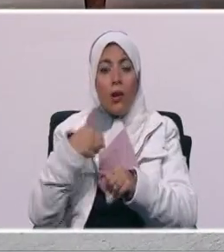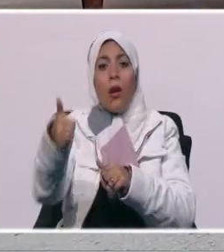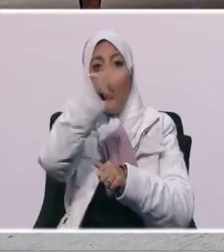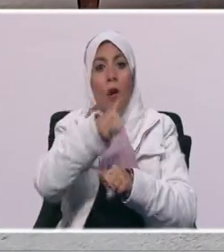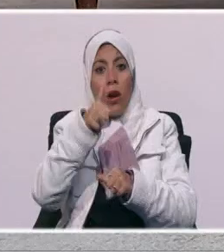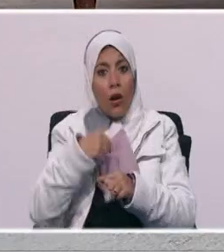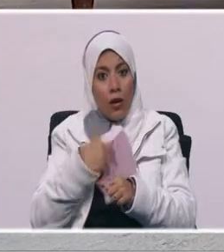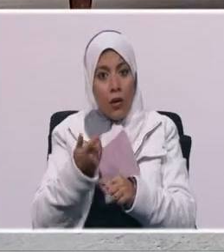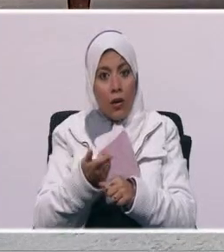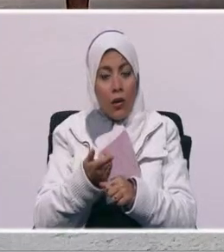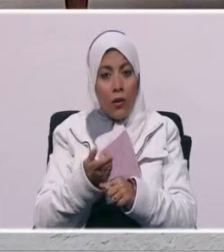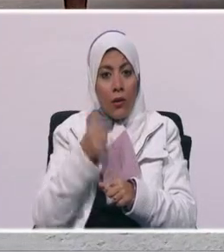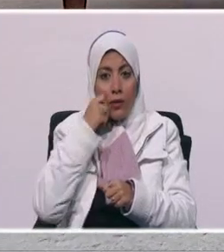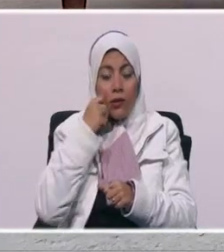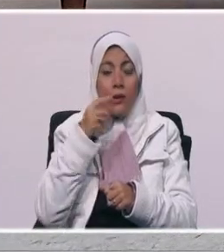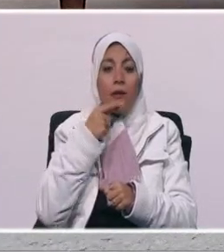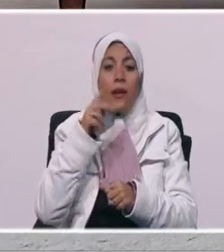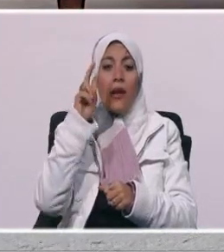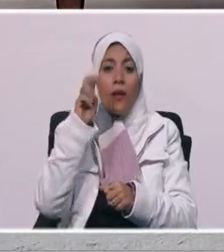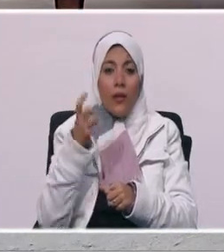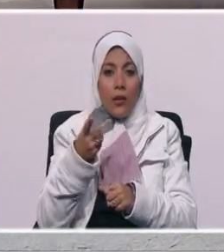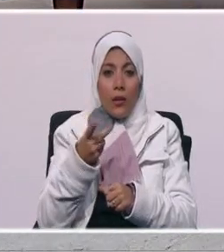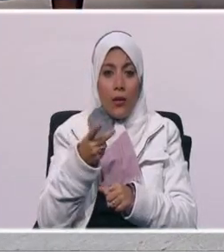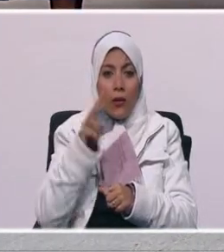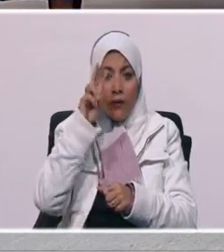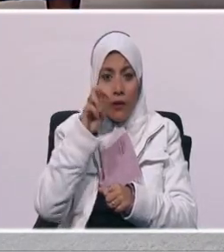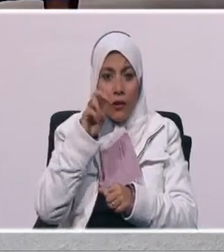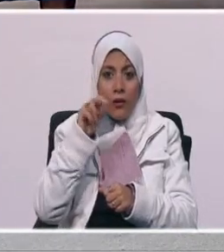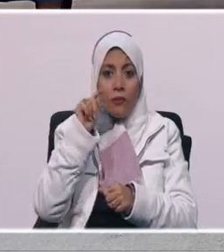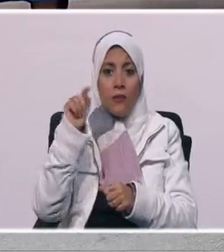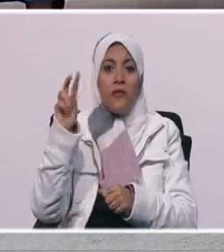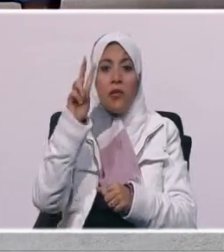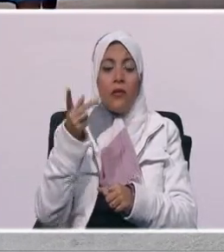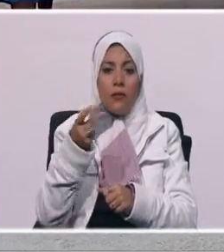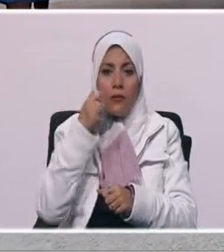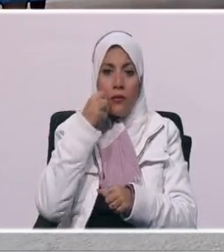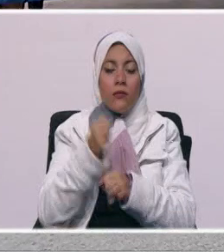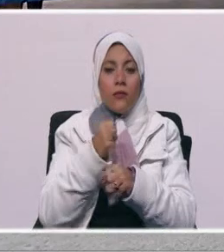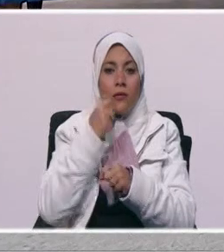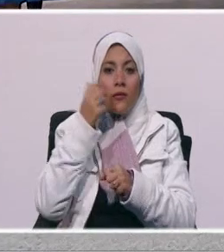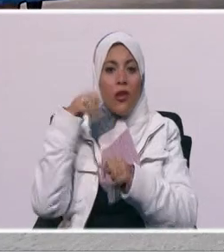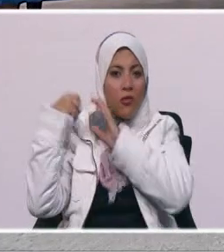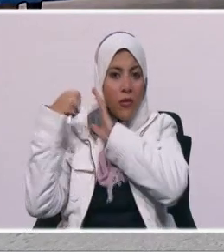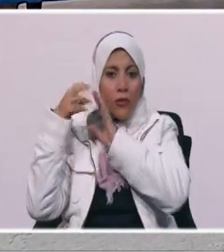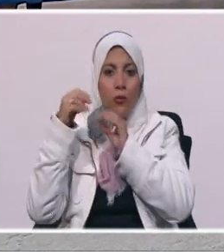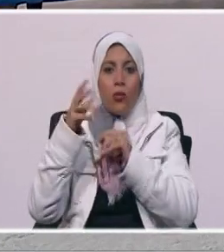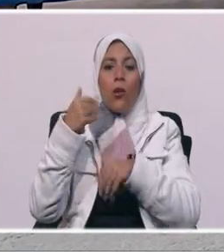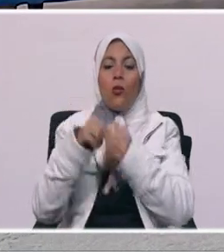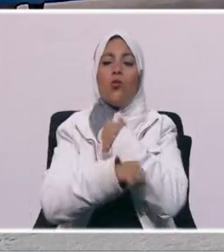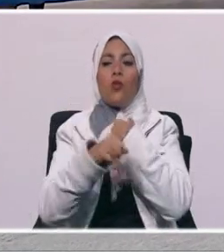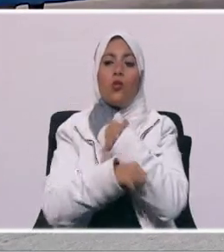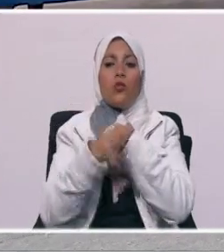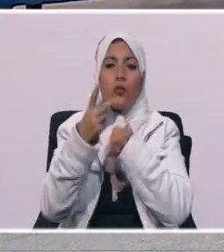ما كانش بالهين عليا ان انا احس مش قادره انزل اشتغل او هيفصلوا لي حاجه على مقاسي، يعني فيلم ممكن افضل اسبوعين بصور فيلم